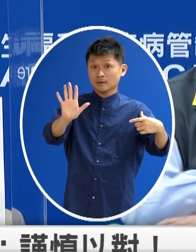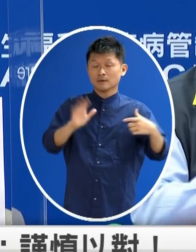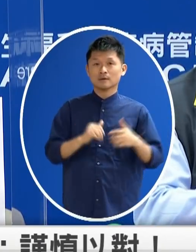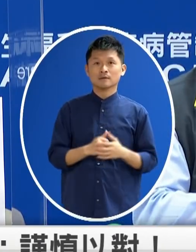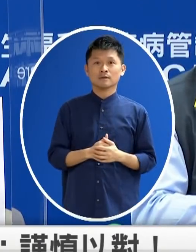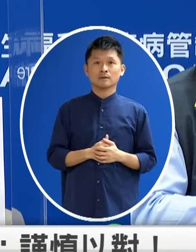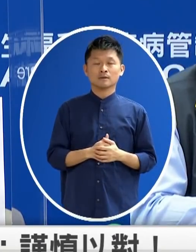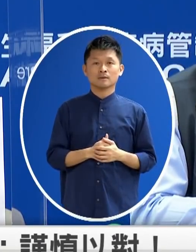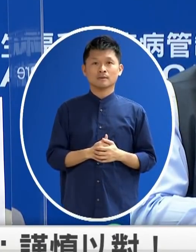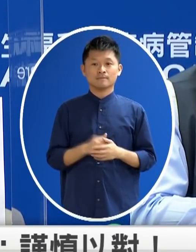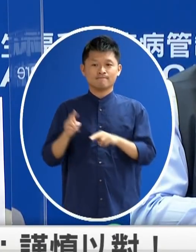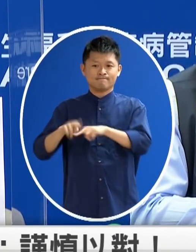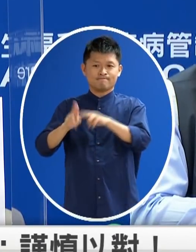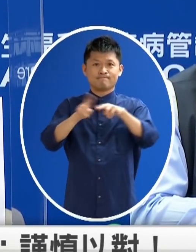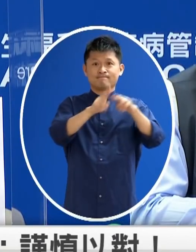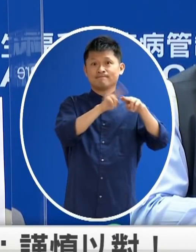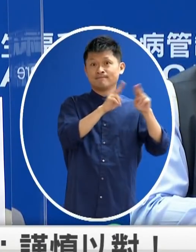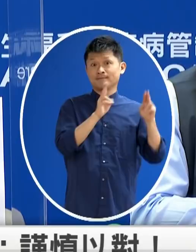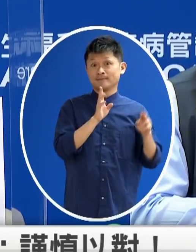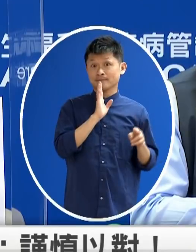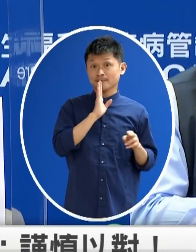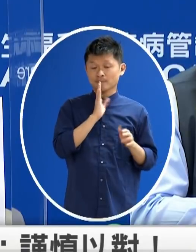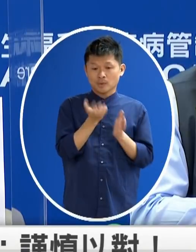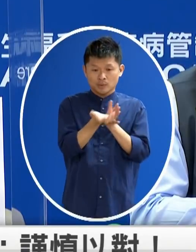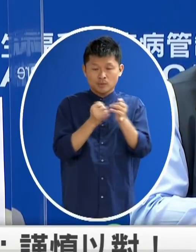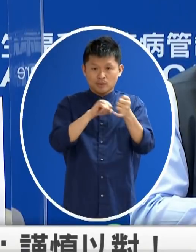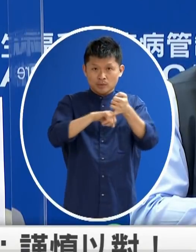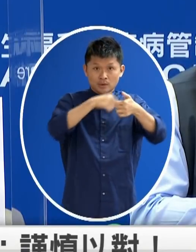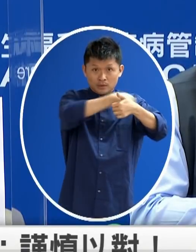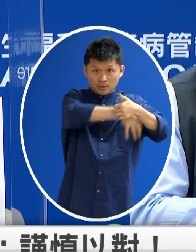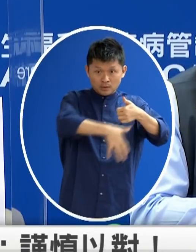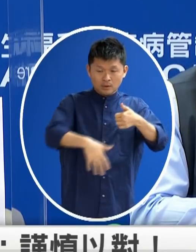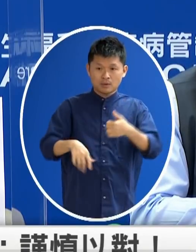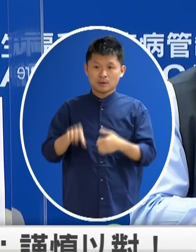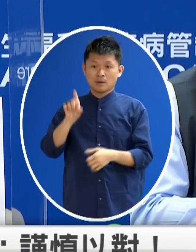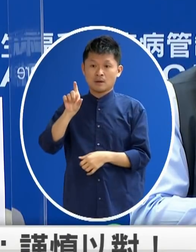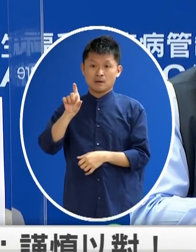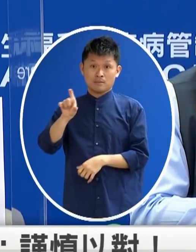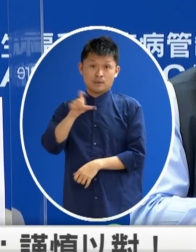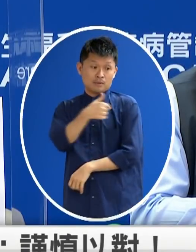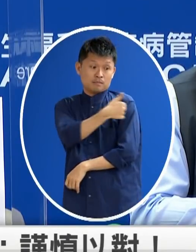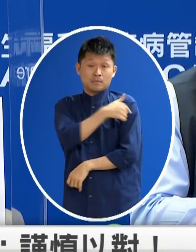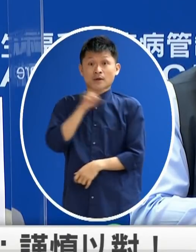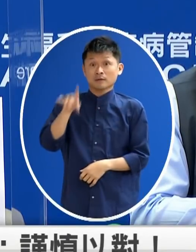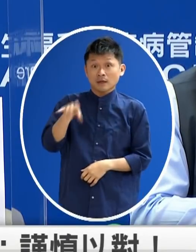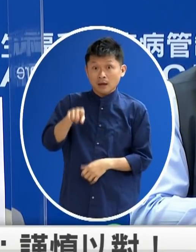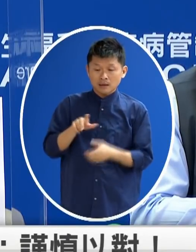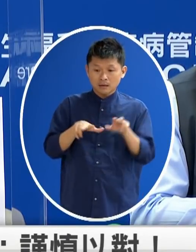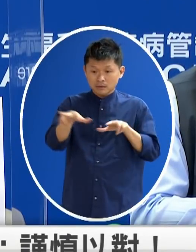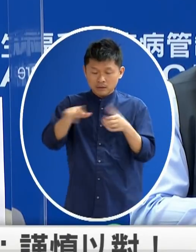个范围来开放的时候，那这样的一个预约系统跟疫苗地图，哈，就会带来帮助。